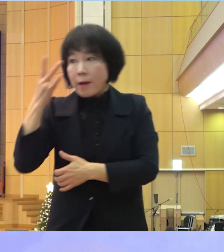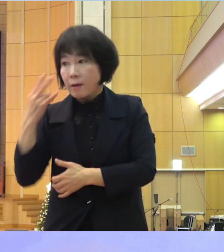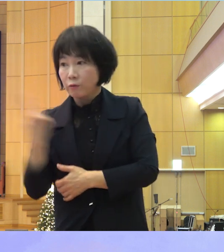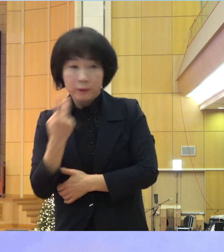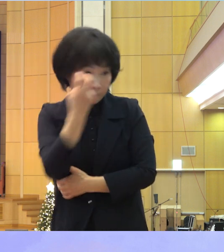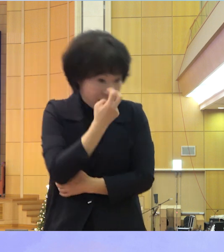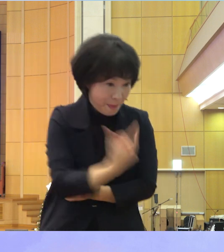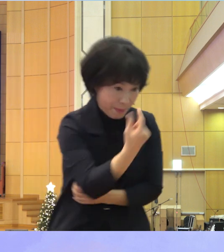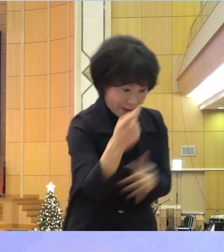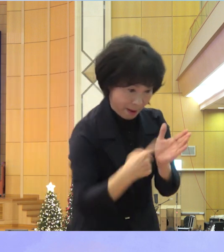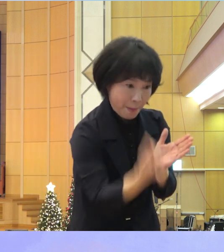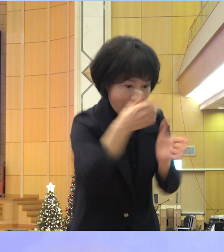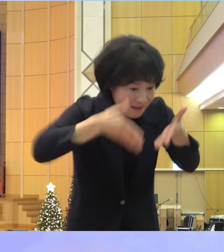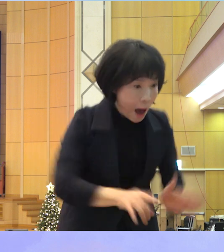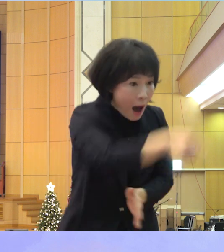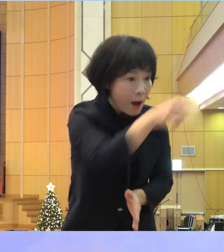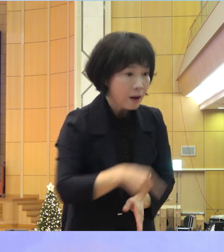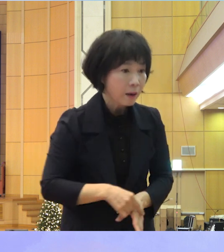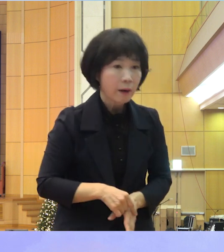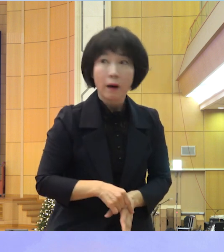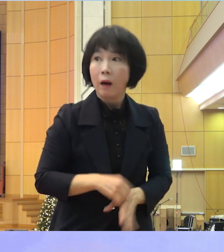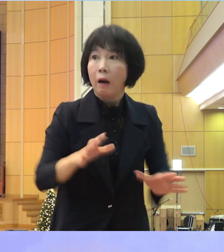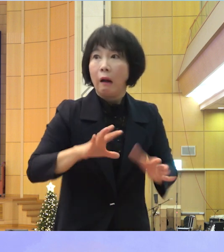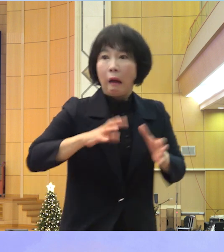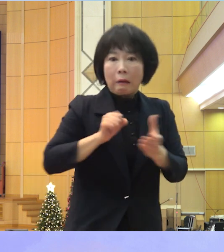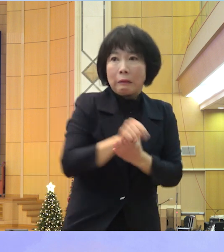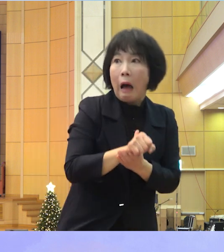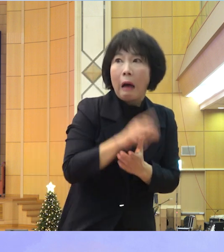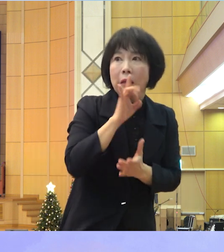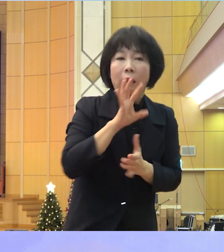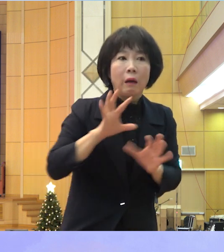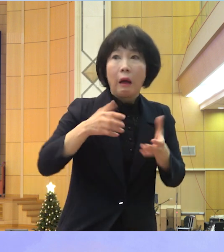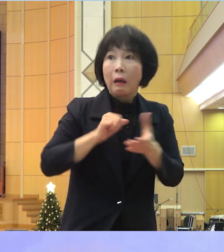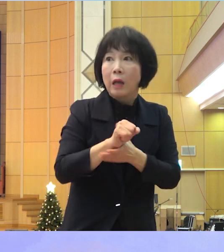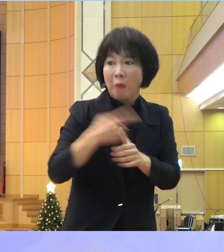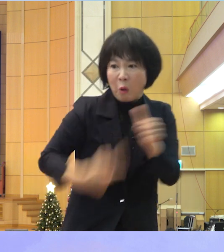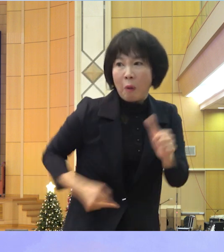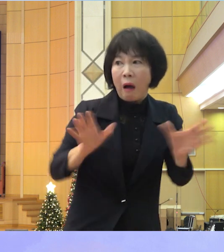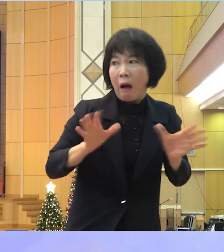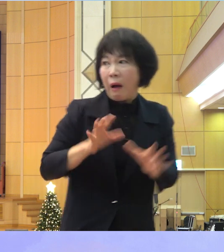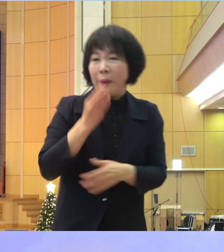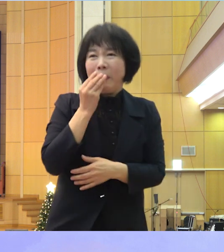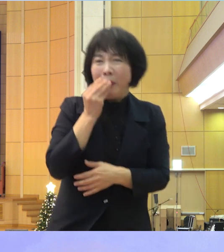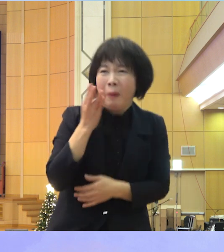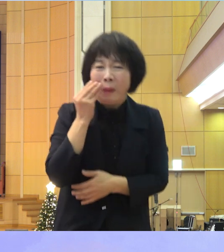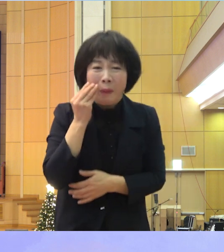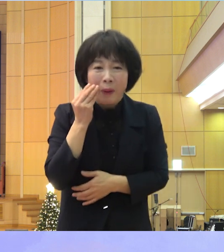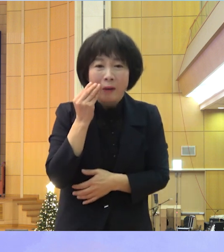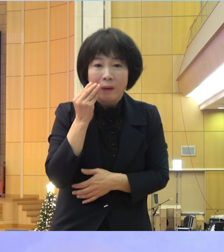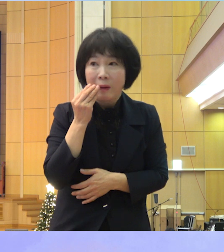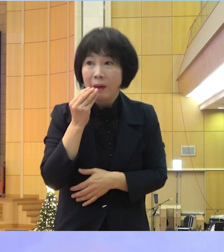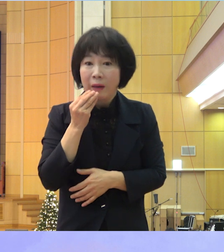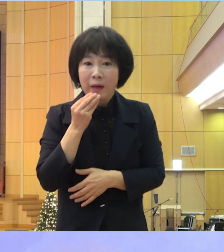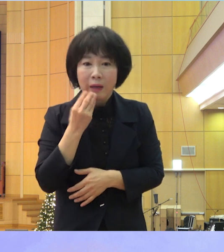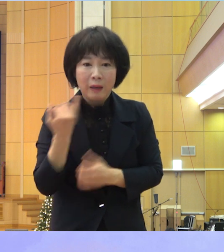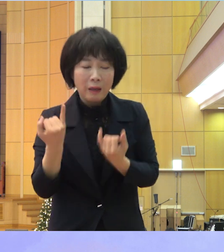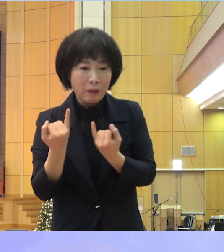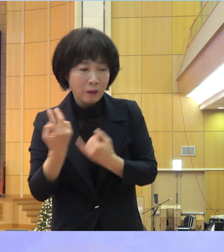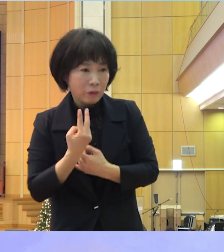안 되겠다 이 아이를 살려야겠다. 그러면 너무너무 마음이 평안해. 그래서 탯줄을